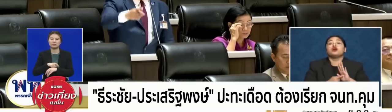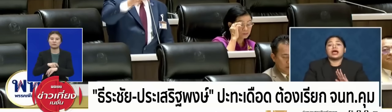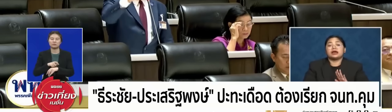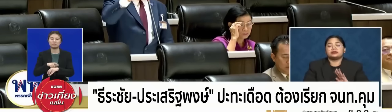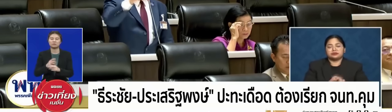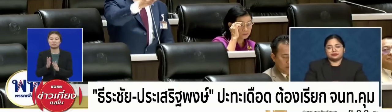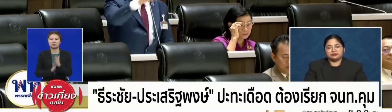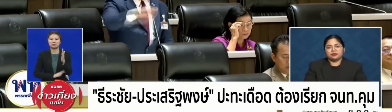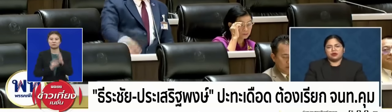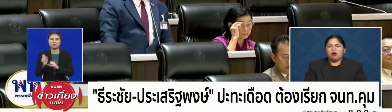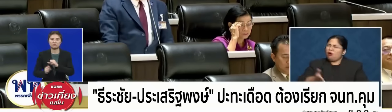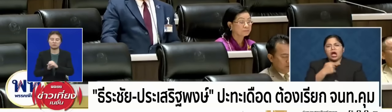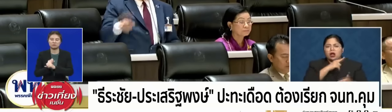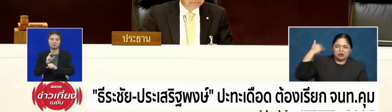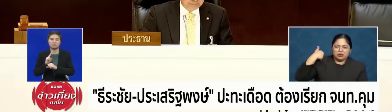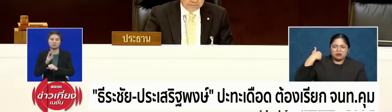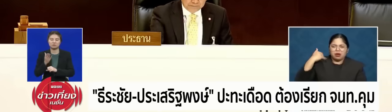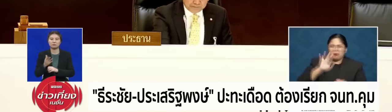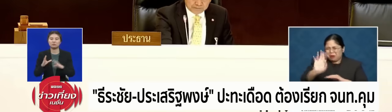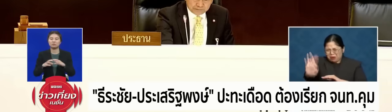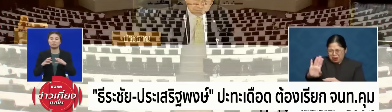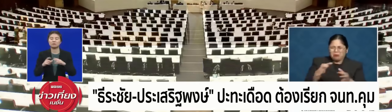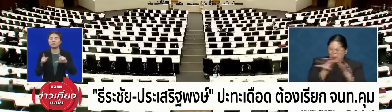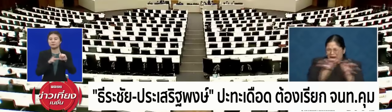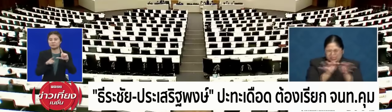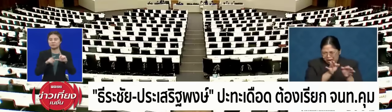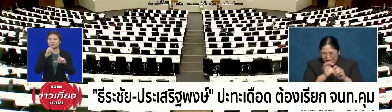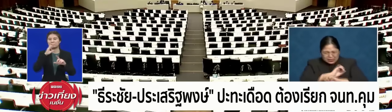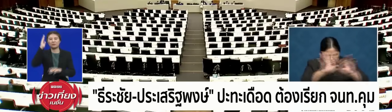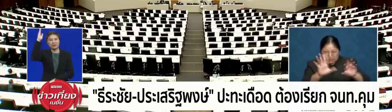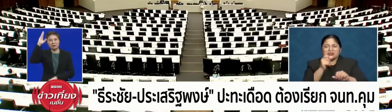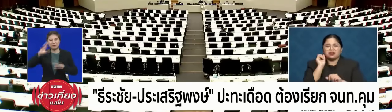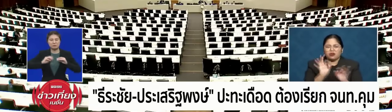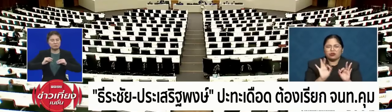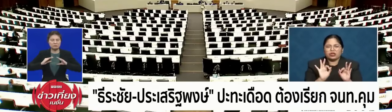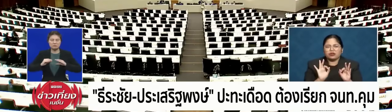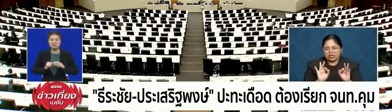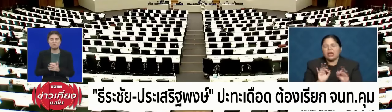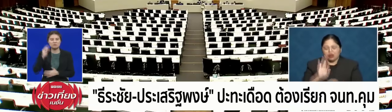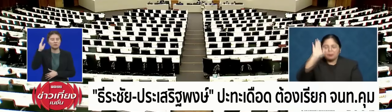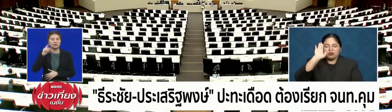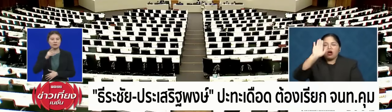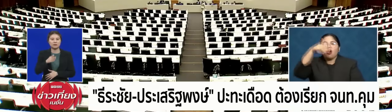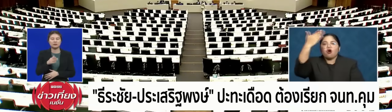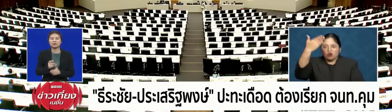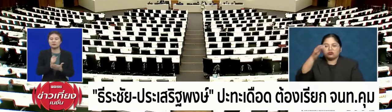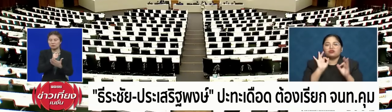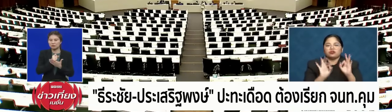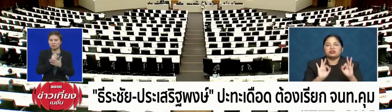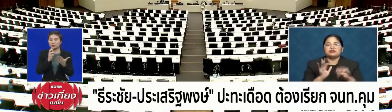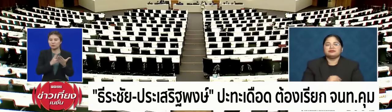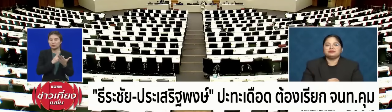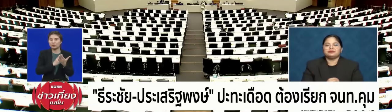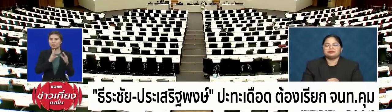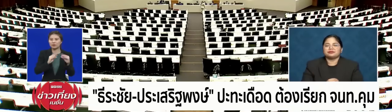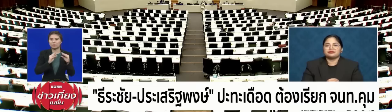นะปรากฏคุณประเสริฐพงษ์ฮะจากก้าวไกลประท้วงอีกอ้าบอกคุณพิเชษฐครับประธานช่วยเข้าสู่วลกัน